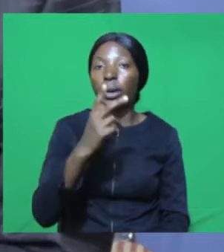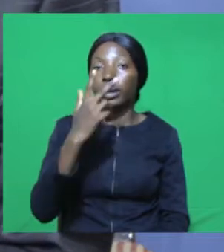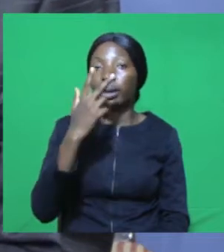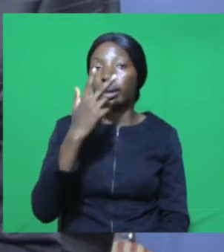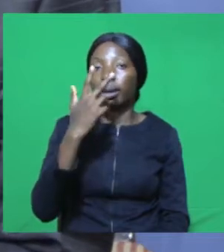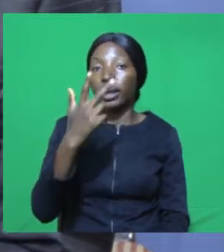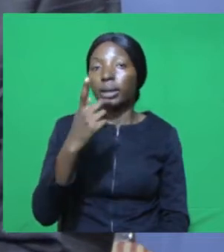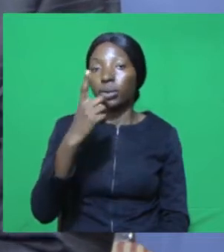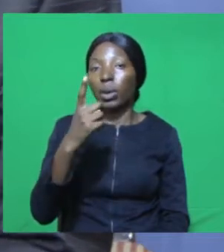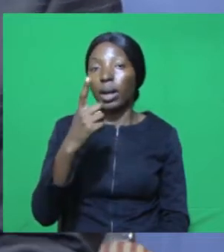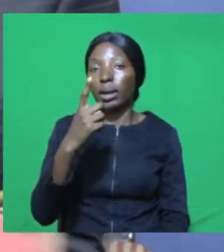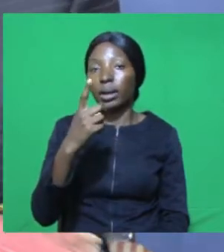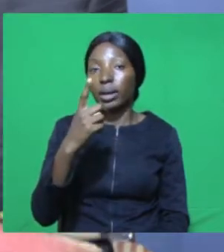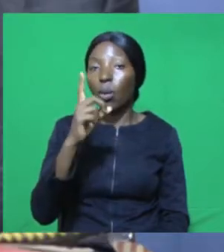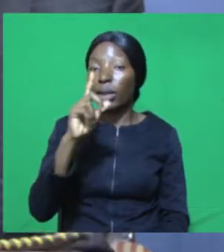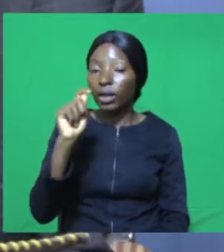1810. Right,